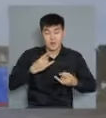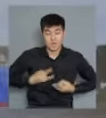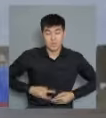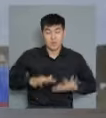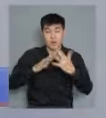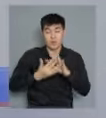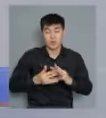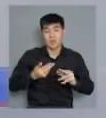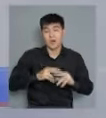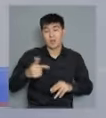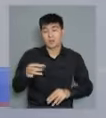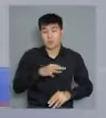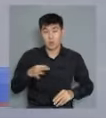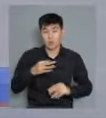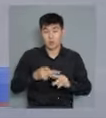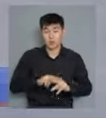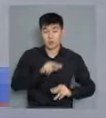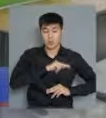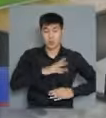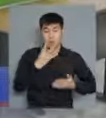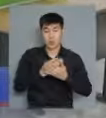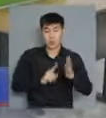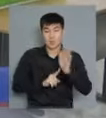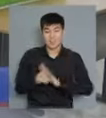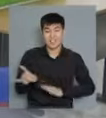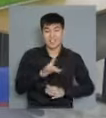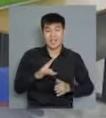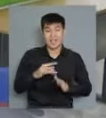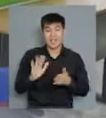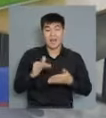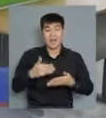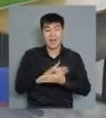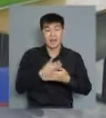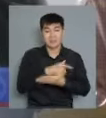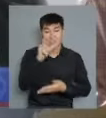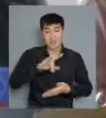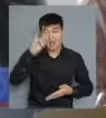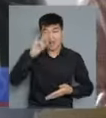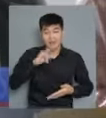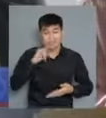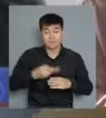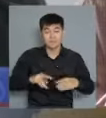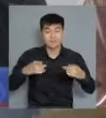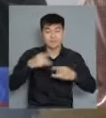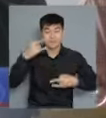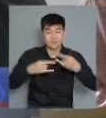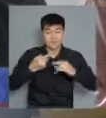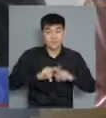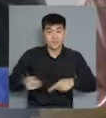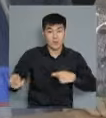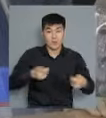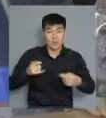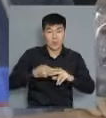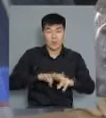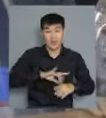Кушала Катравской области. Трудовую деятельность начал в региональной газете. Был редактором казахского телерадиокомитета, заведующим отделом